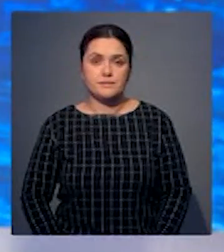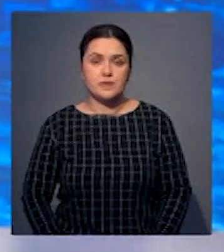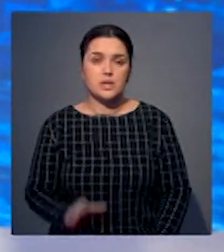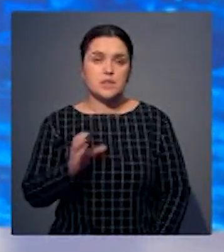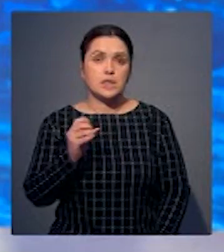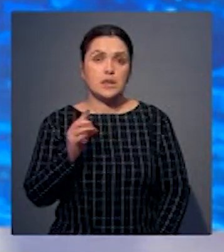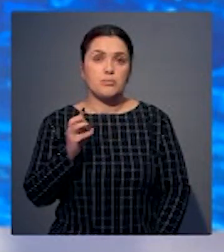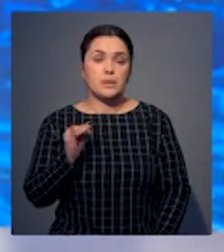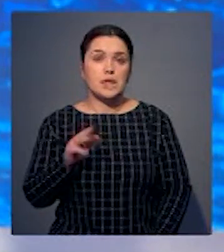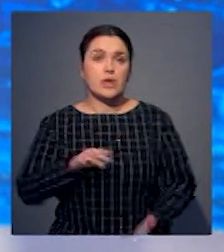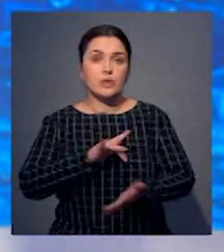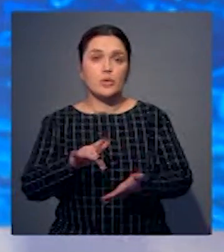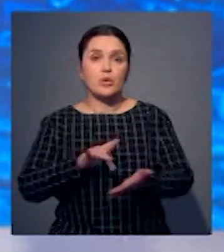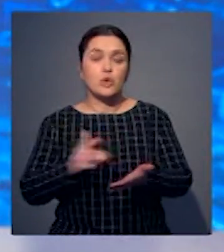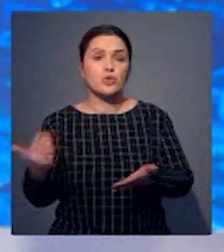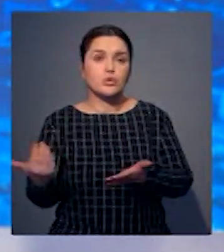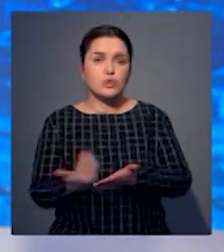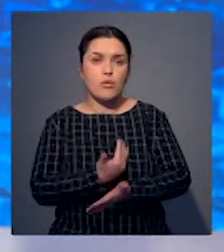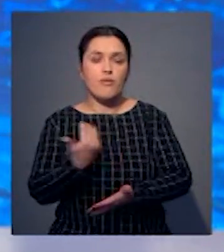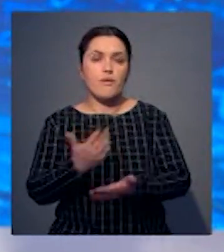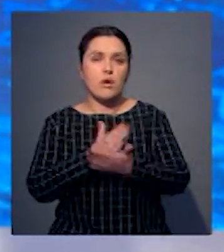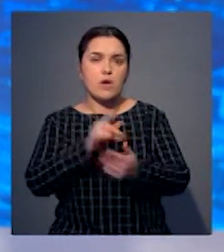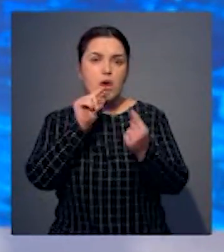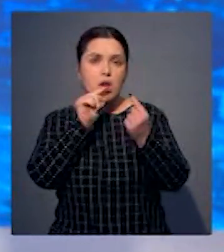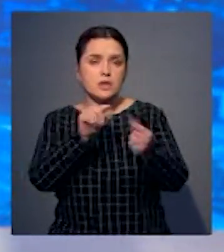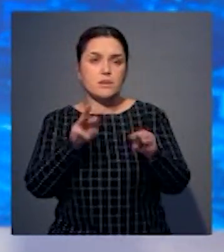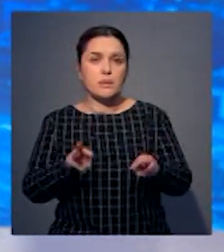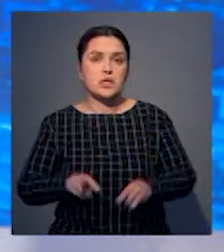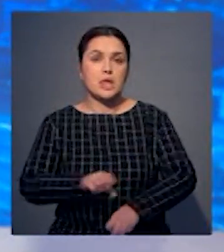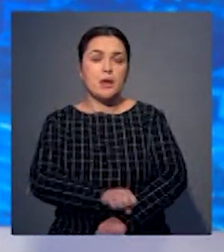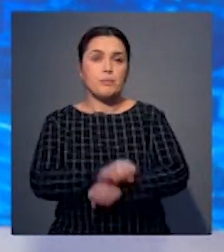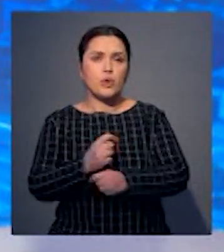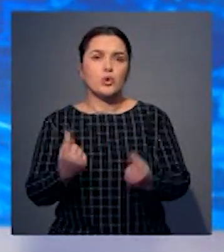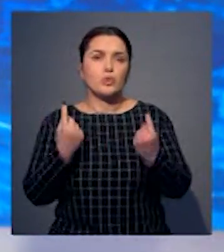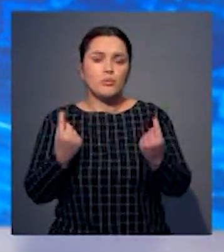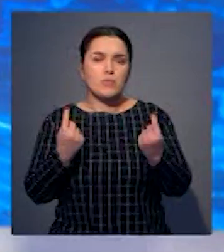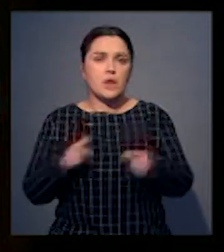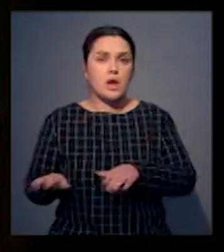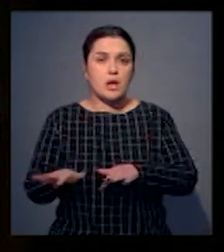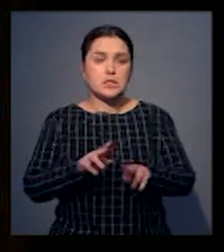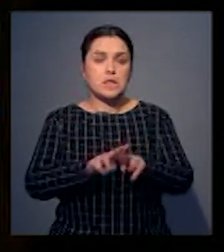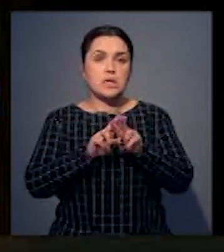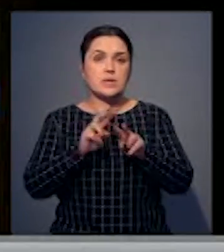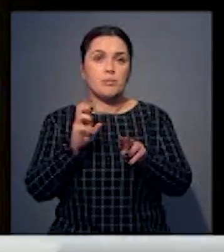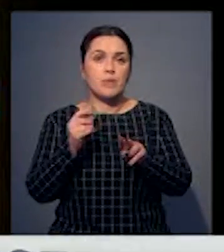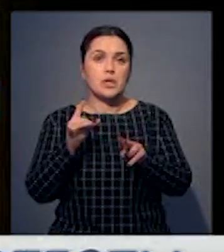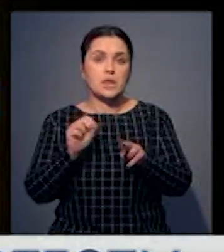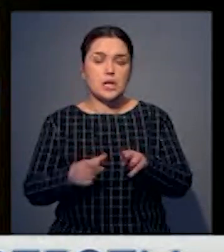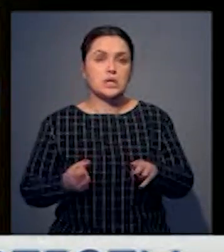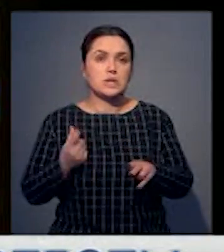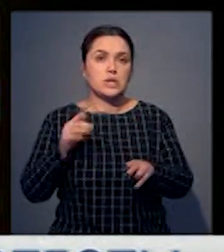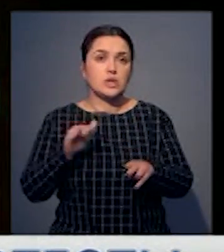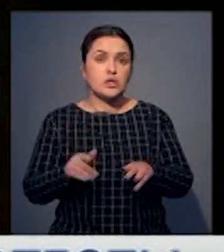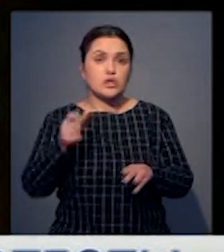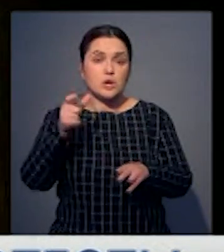В сербских городах снова прошли массовые антиправительственные протесты. Самая крупная акция в столице Белграде собрала несколько тысяч